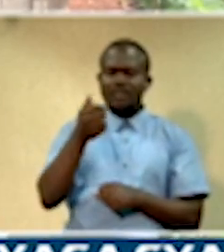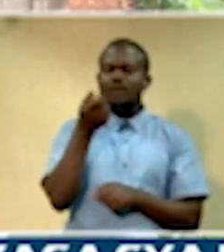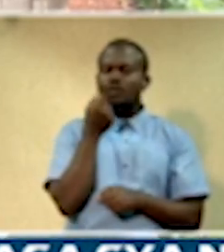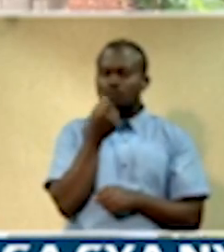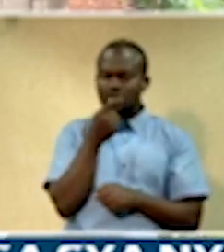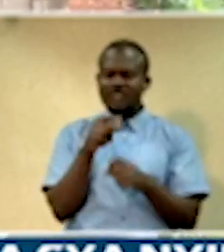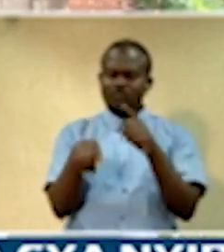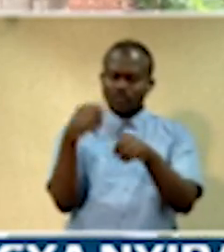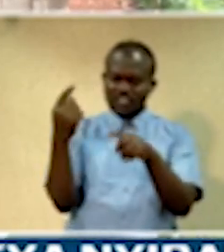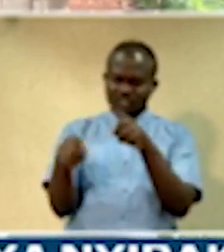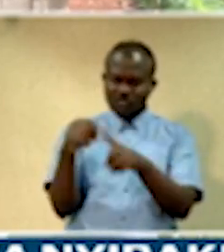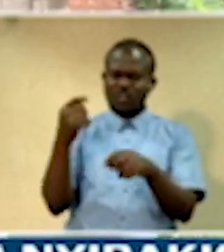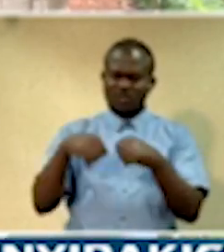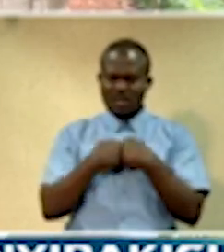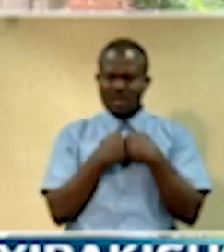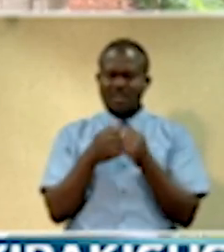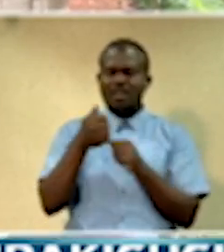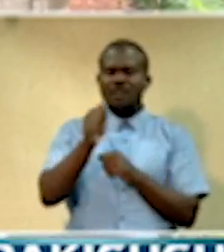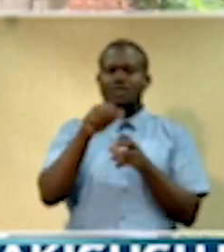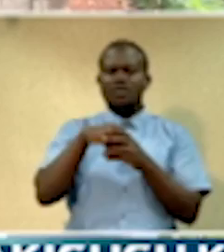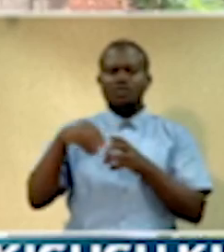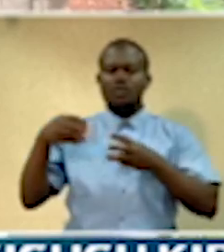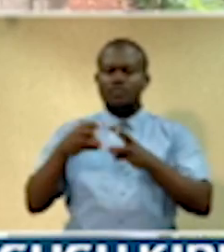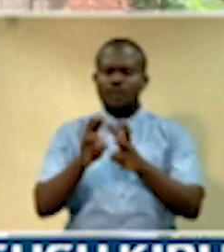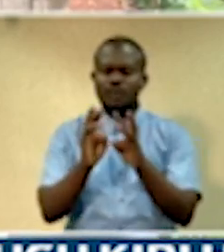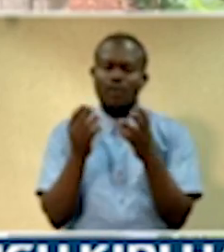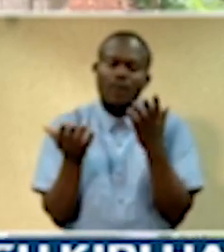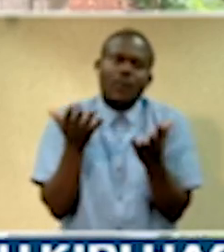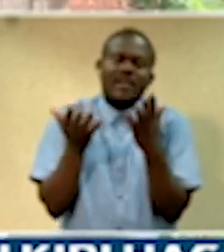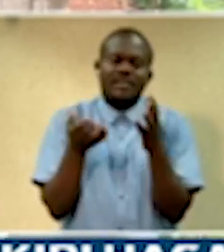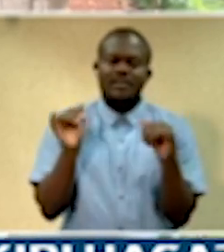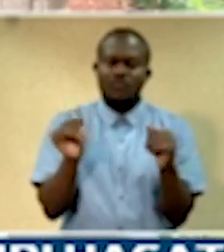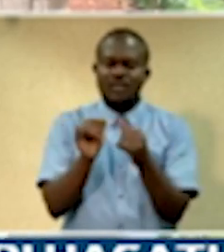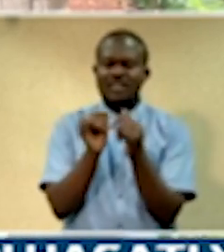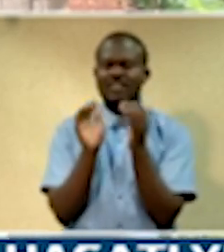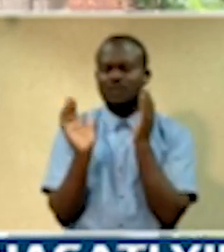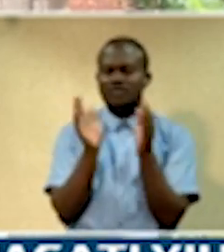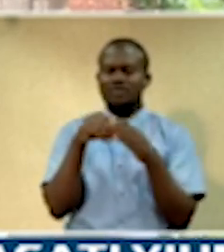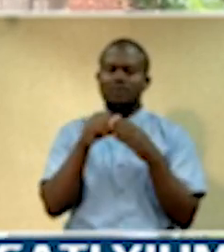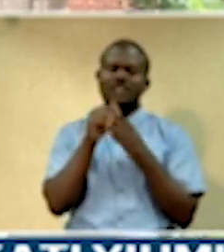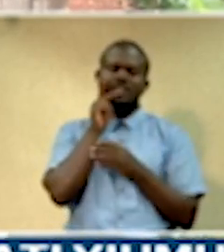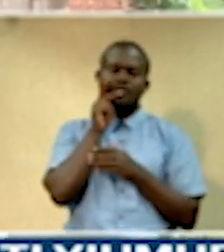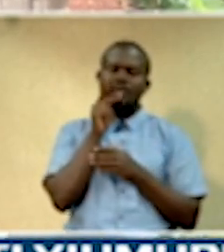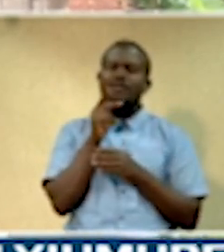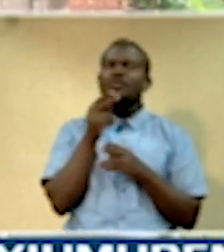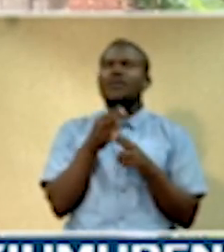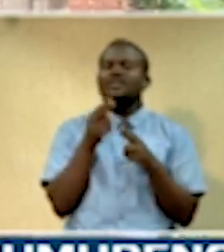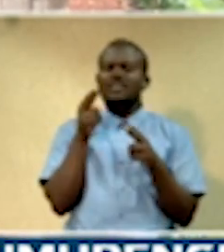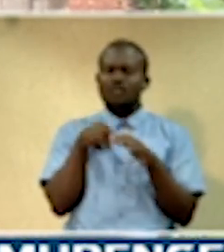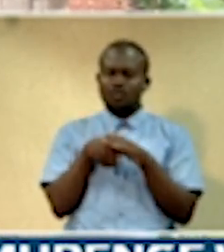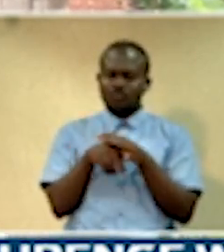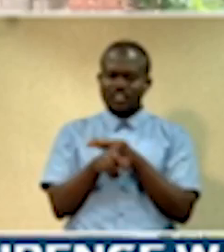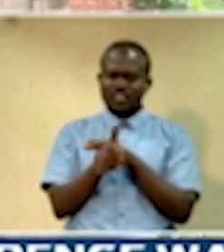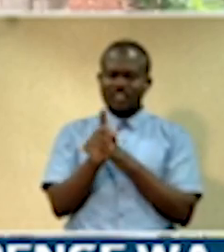muti wica uhangana nayo mu buryo wenda tugerageje kugenekereza mu Kinyarwanda twakwita nko kwinjira